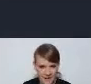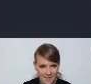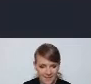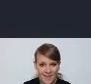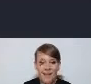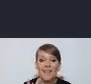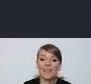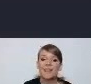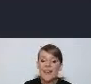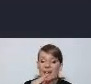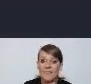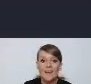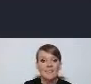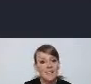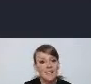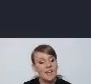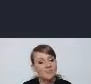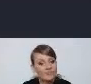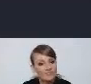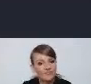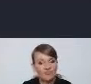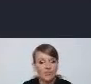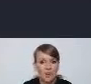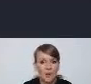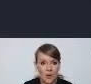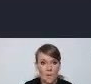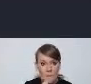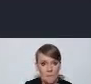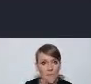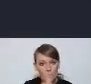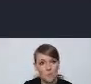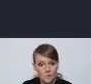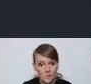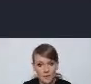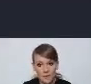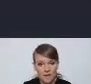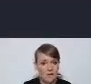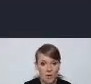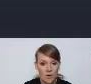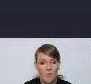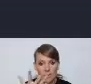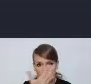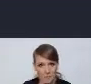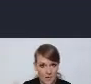Najwięcej przedsięwzięć partnerstwa publiczno-prywatnego jest poniżej 5 milionów złotych.